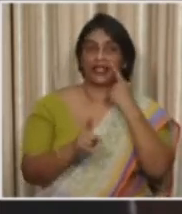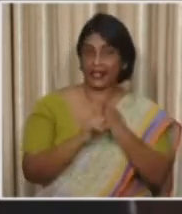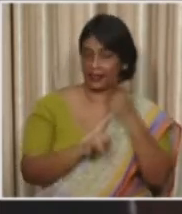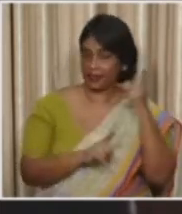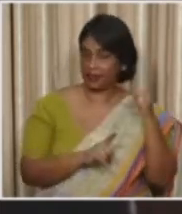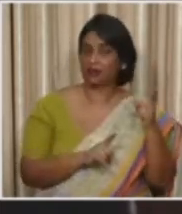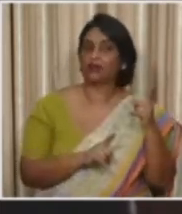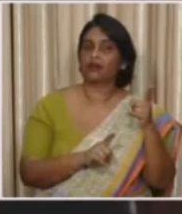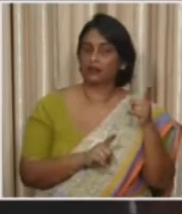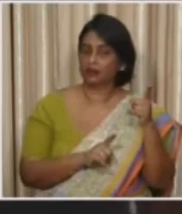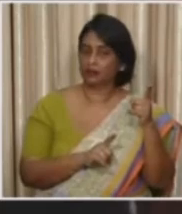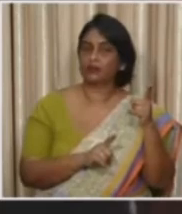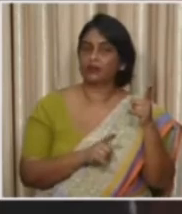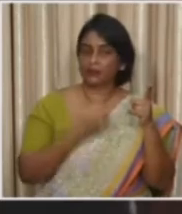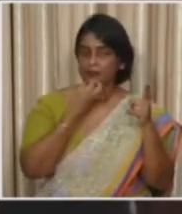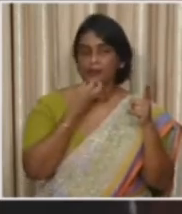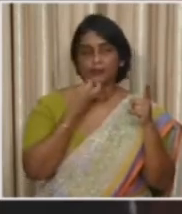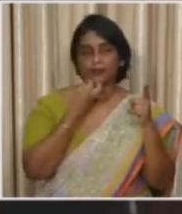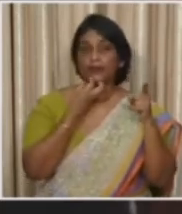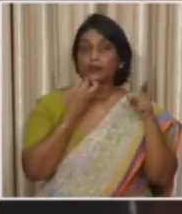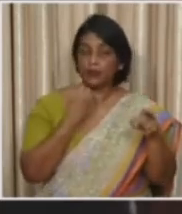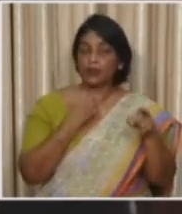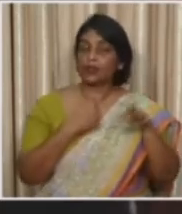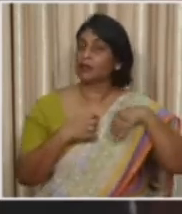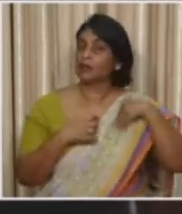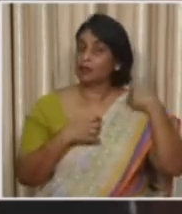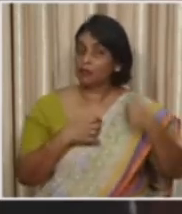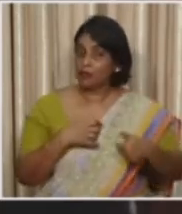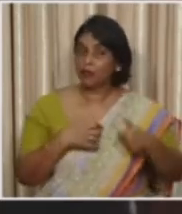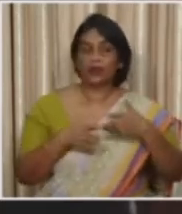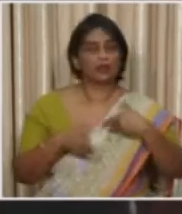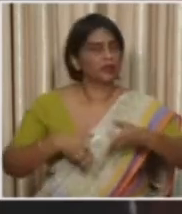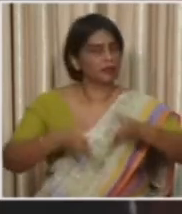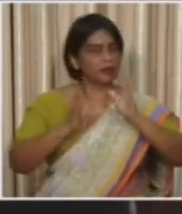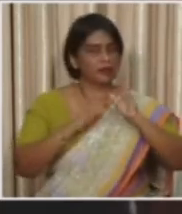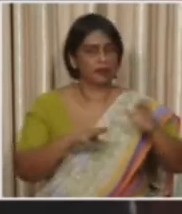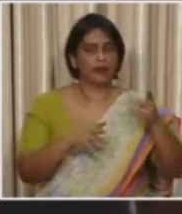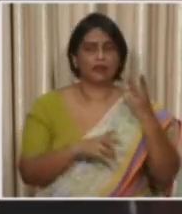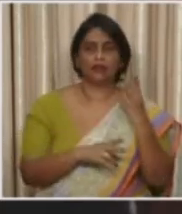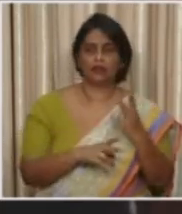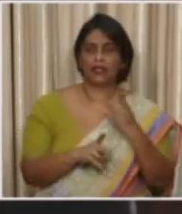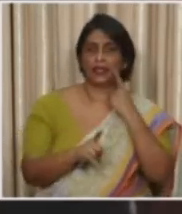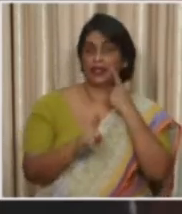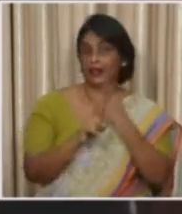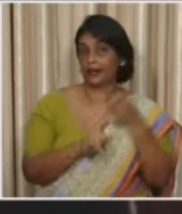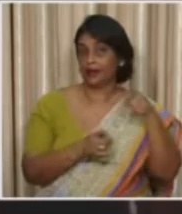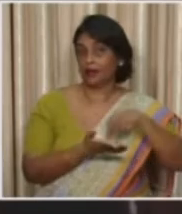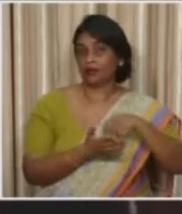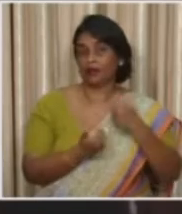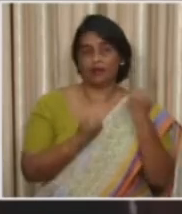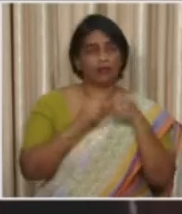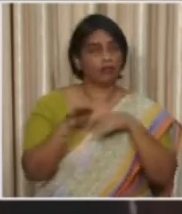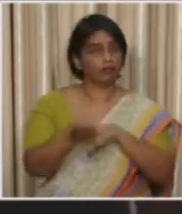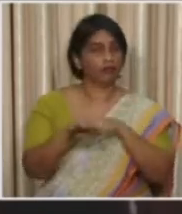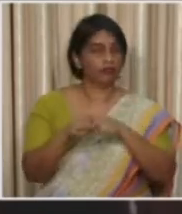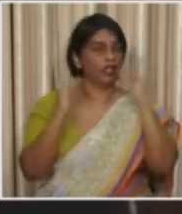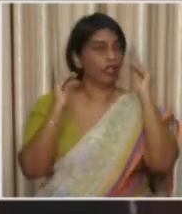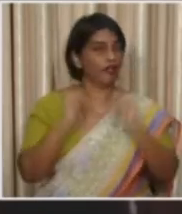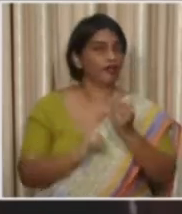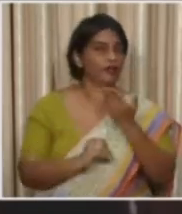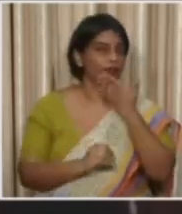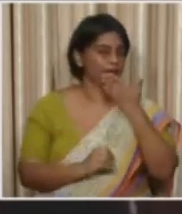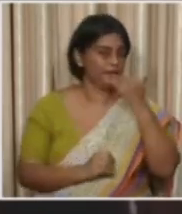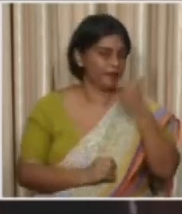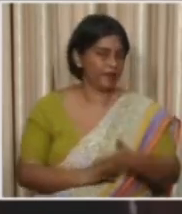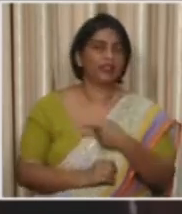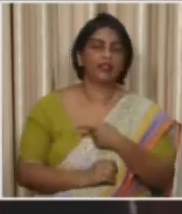කියන්නේ අලදෙණිය සහ පොල්ගහමුල, මේ ප්‍රධාන මාවත් දෙක අතිශය මහනුවරට වැදගත් වාහන තදබද ඉවත් කිරීම වෙනුවෙන් මං